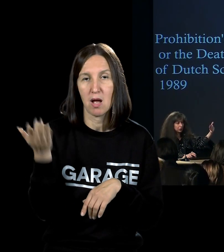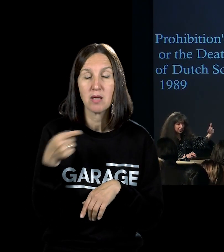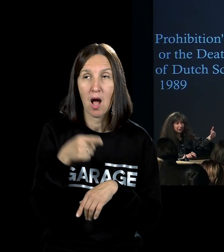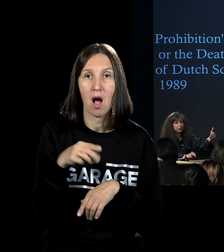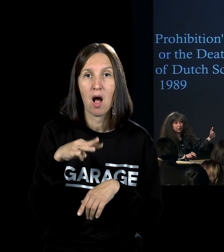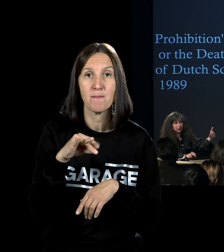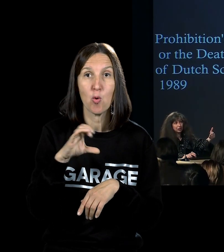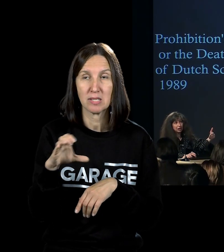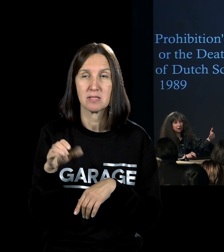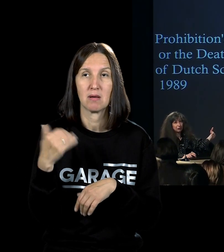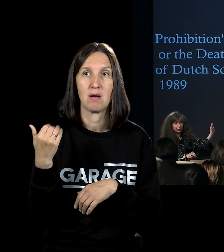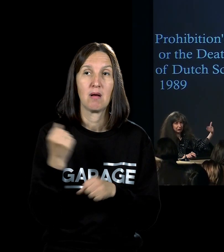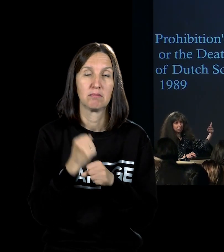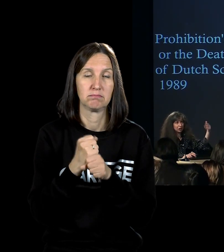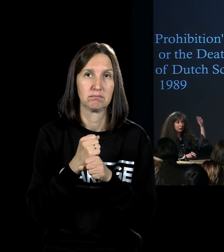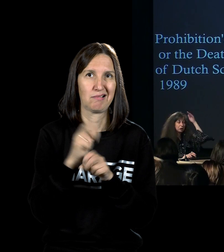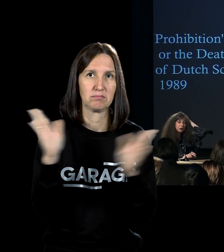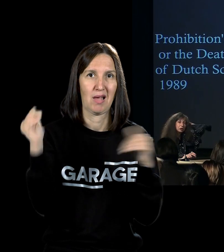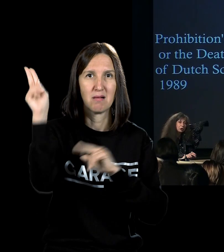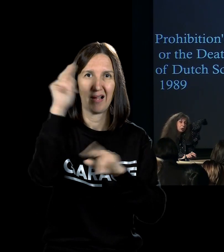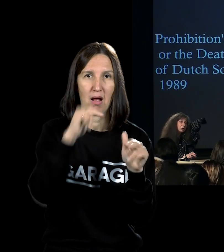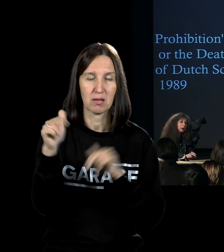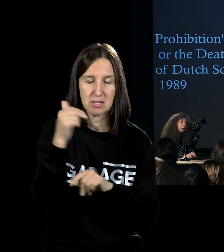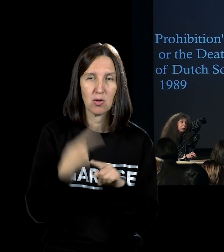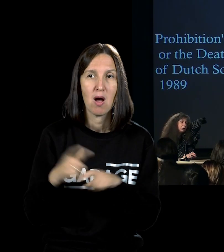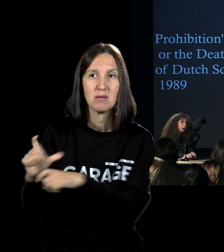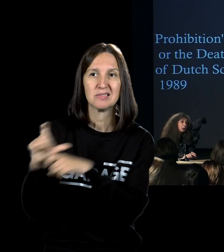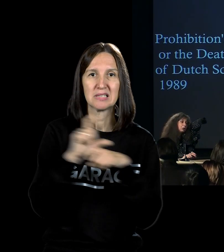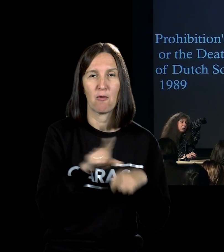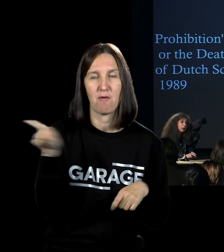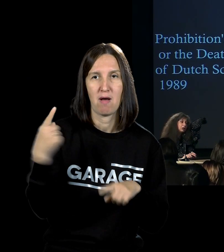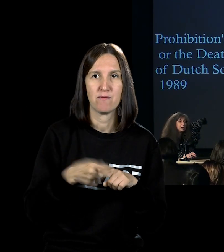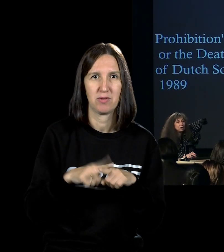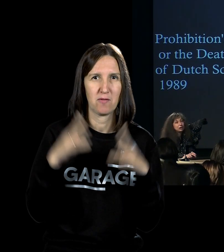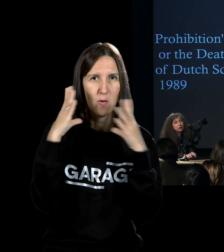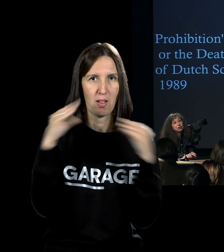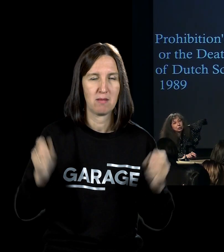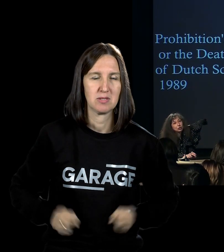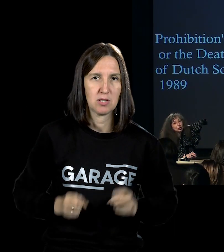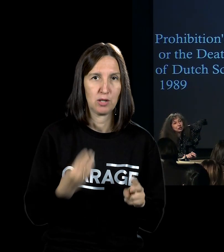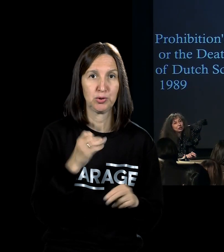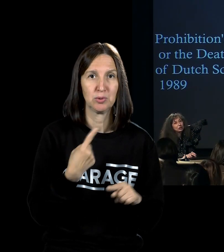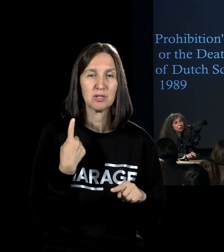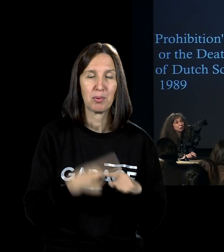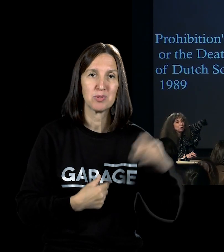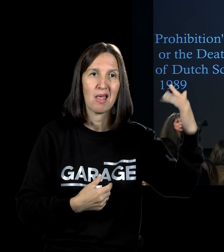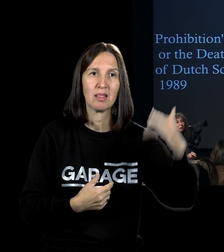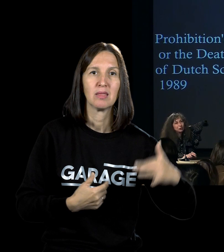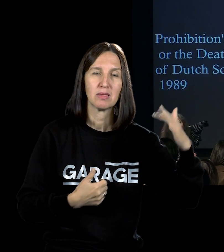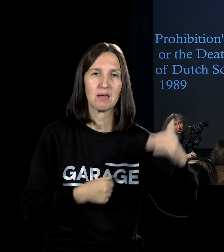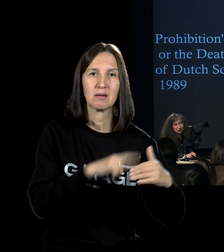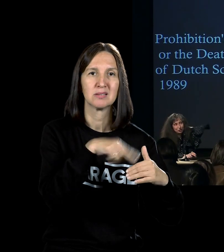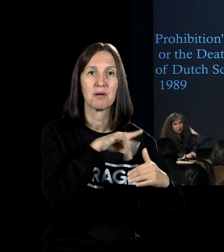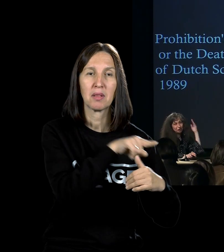берет слова, вот эти самые слова Голландца Шульца, и берет тексты Дориды, которые анализируют